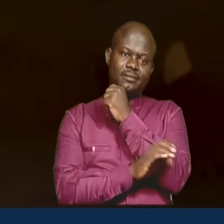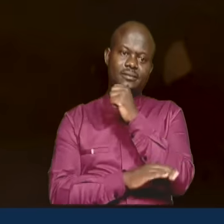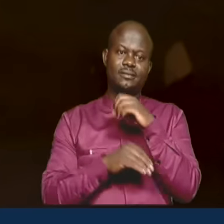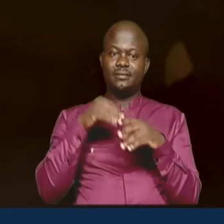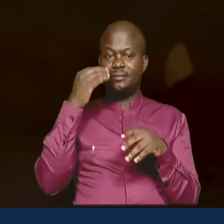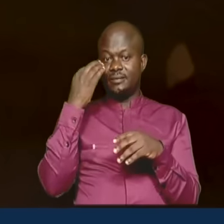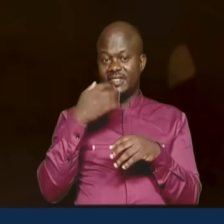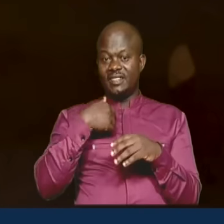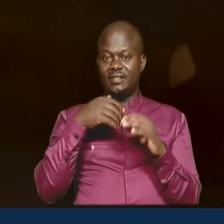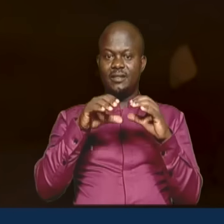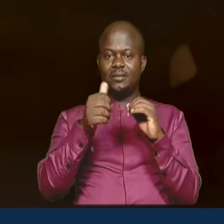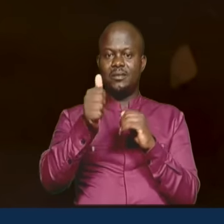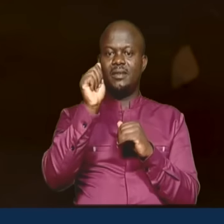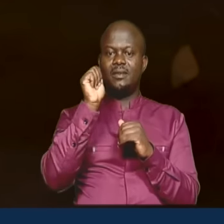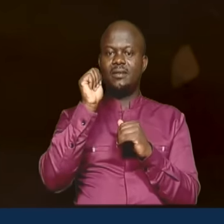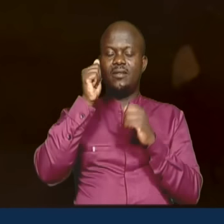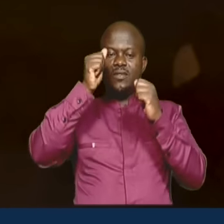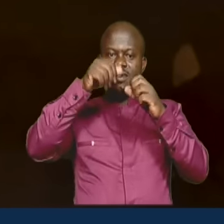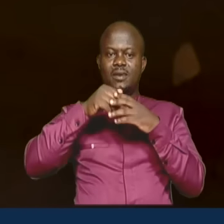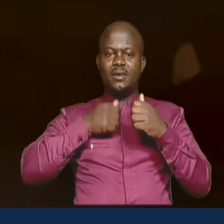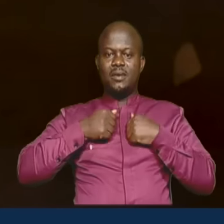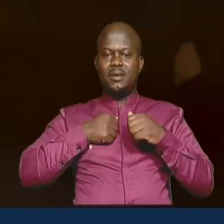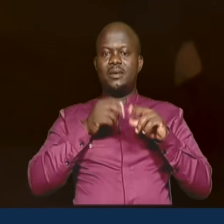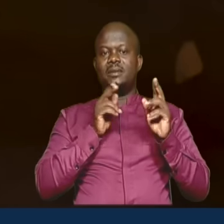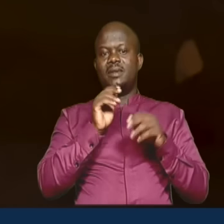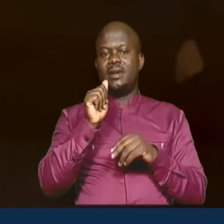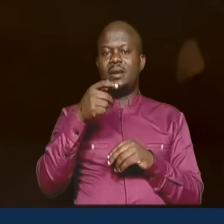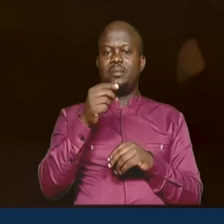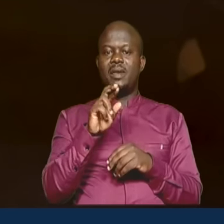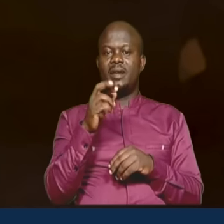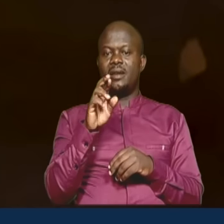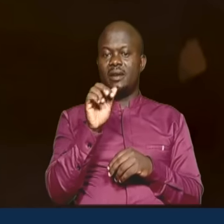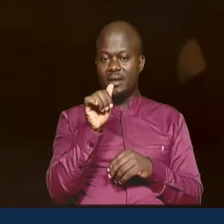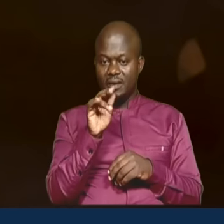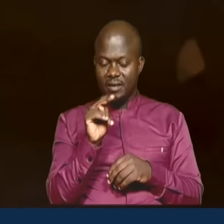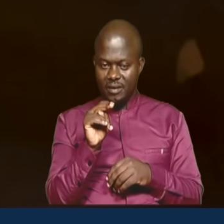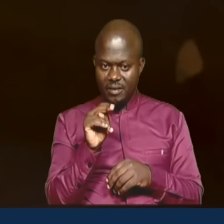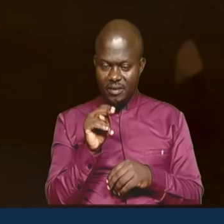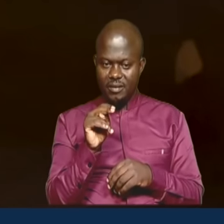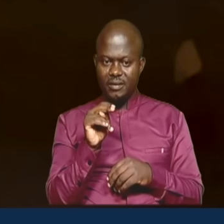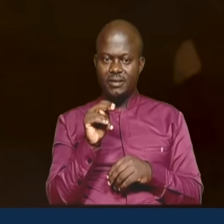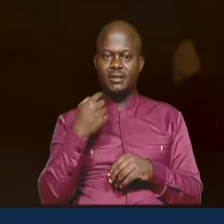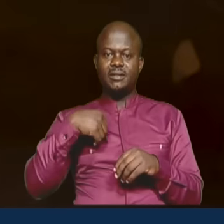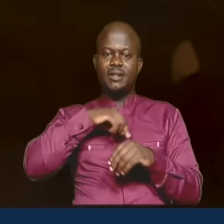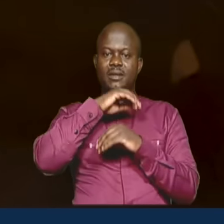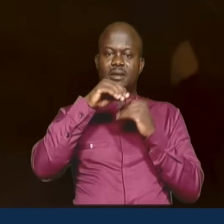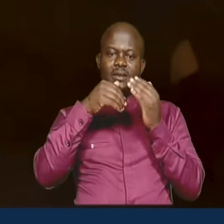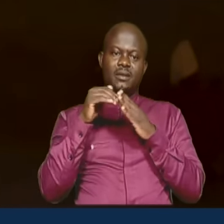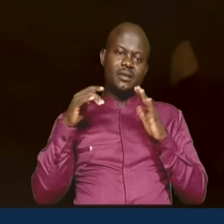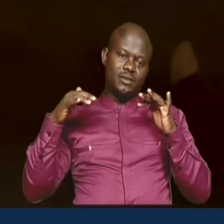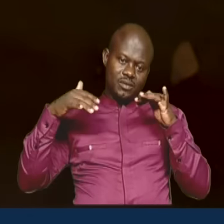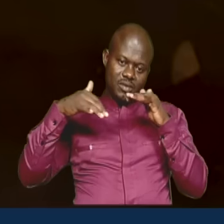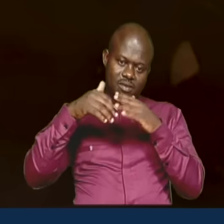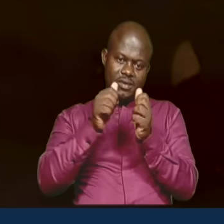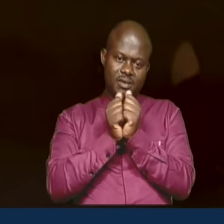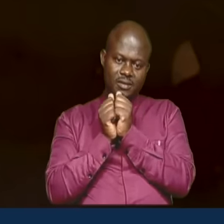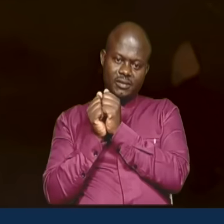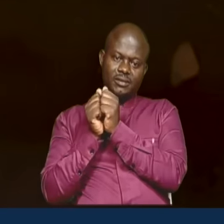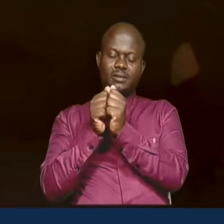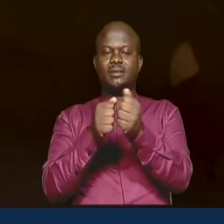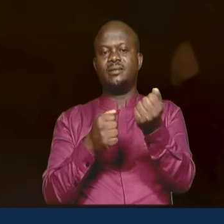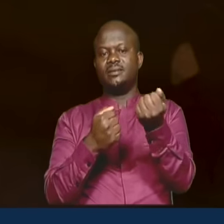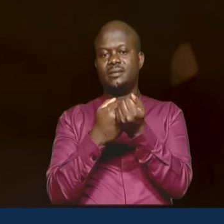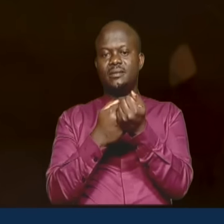waba ufite ikipe yawe ufana mu Rwanda bisanzwe ya APR Lyon n'andi makipe yose, twese tuzahurire hamwe tujye gufana ikipe